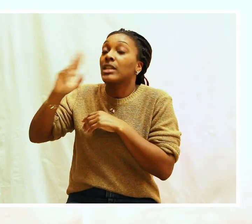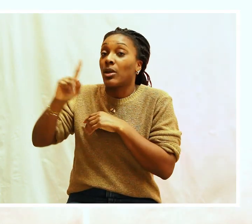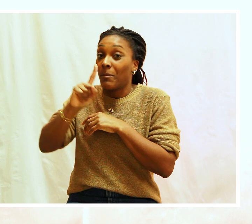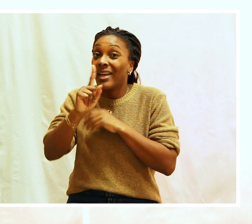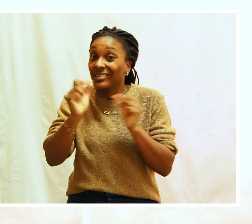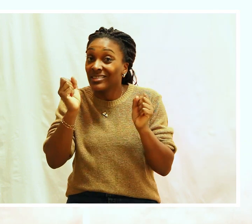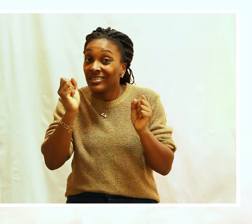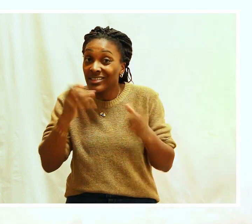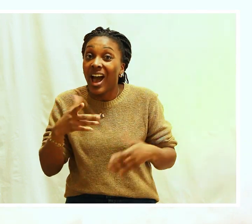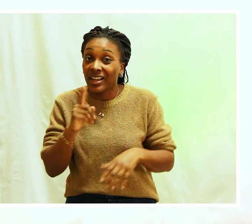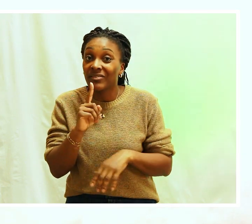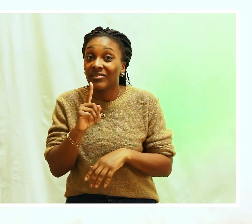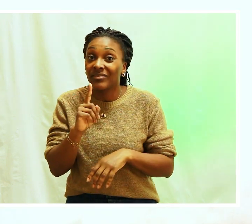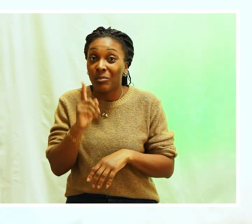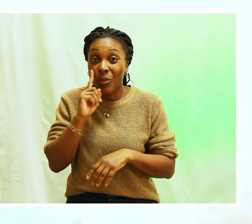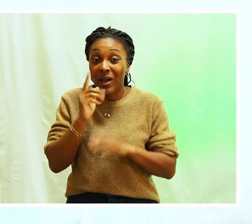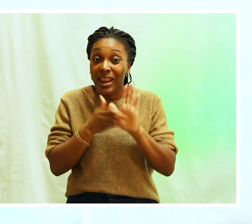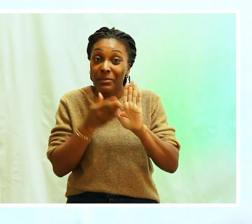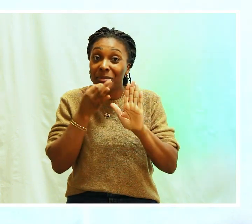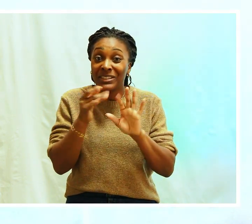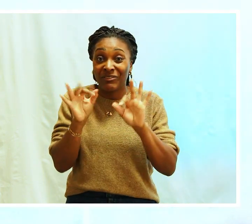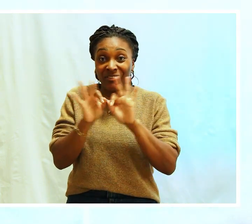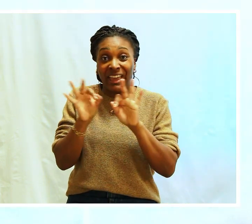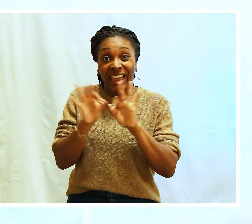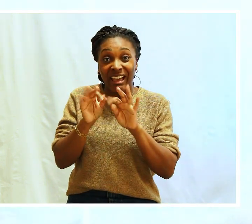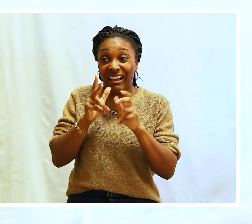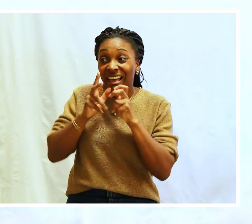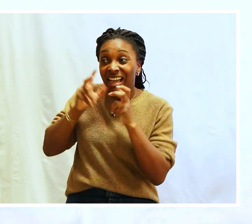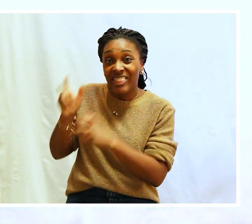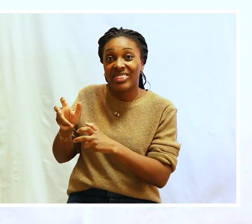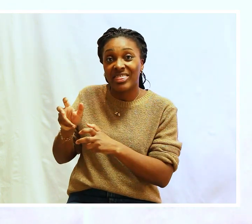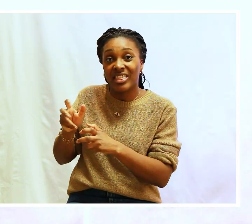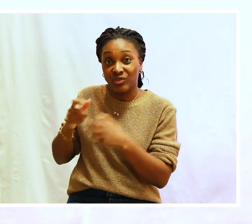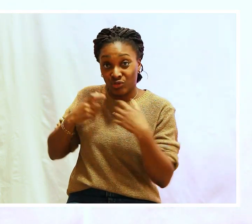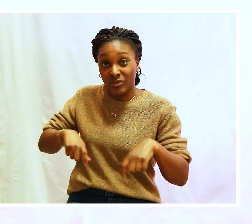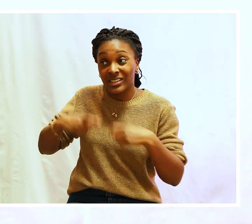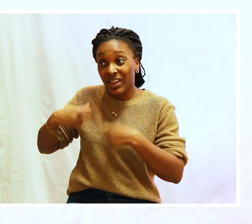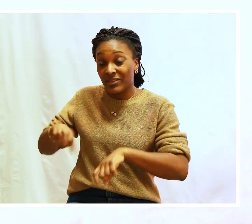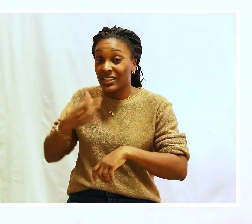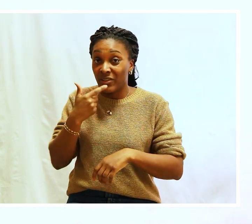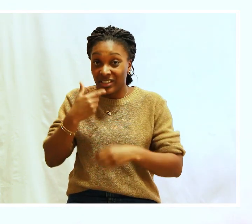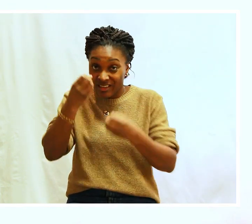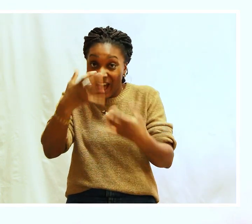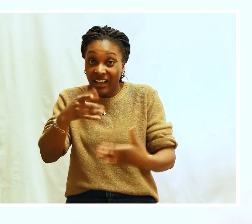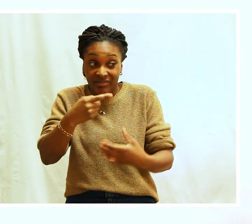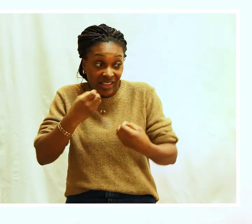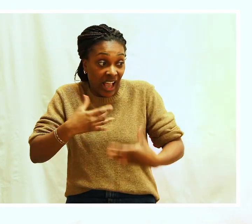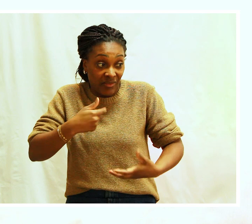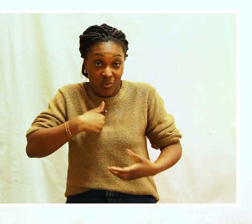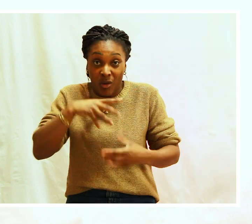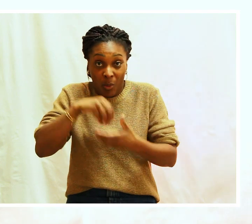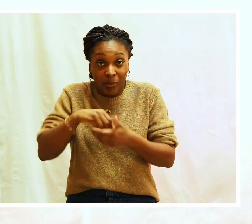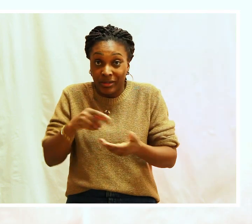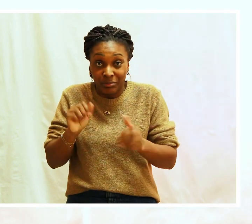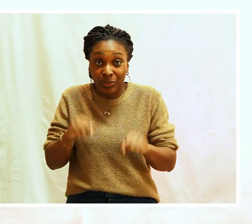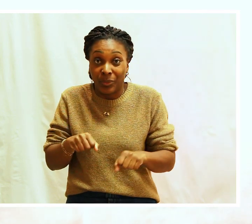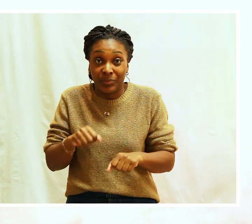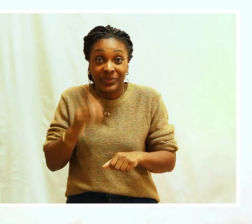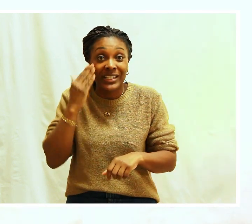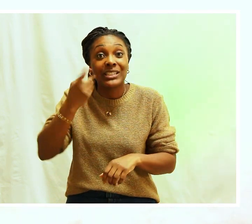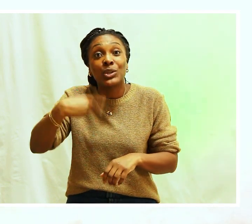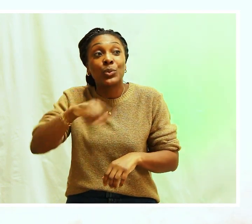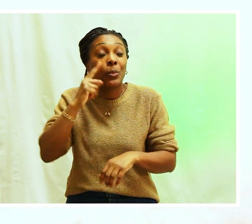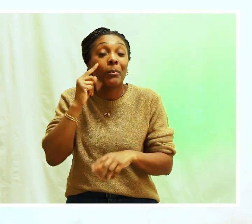que si la Bible souligne que les frères agissaient comme ça envers Joseph, c'est que ça peut t'arriver comme ça peut m'arriver. Et parfois, si on ne fait pas